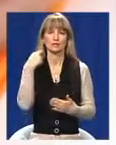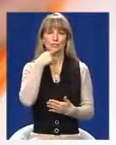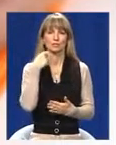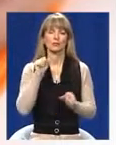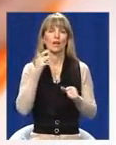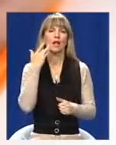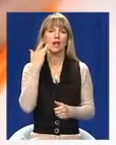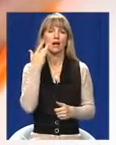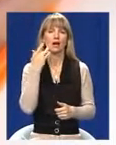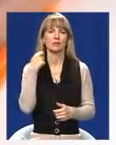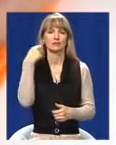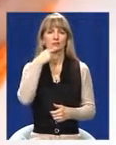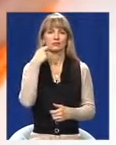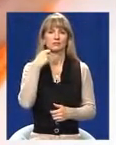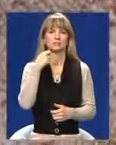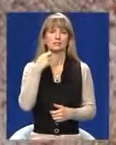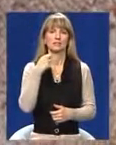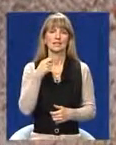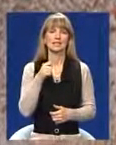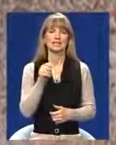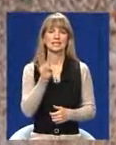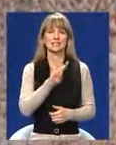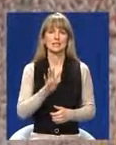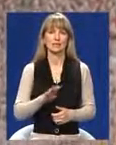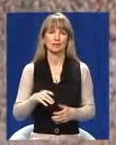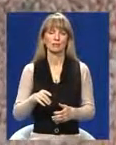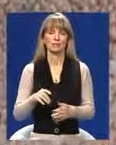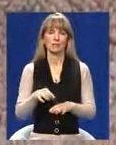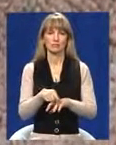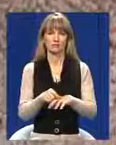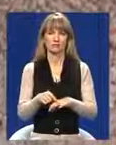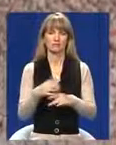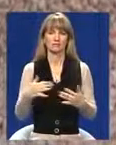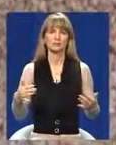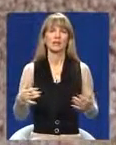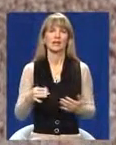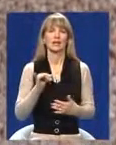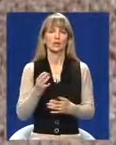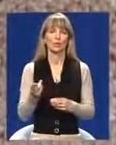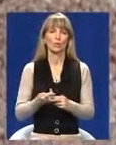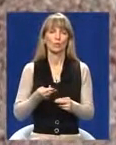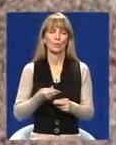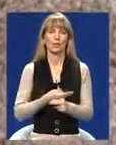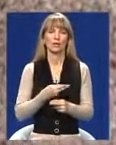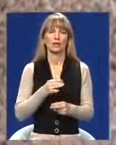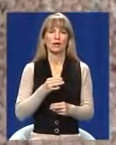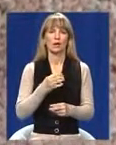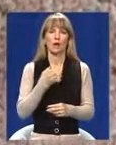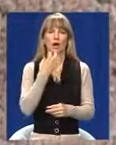можна легко відчистити потемнілі срібні вироби, вивести плями з одягу і позбутися від невеликих опіків і